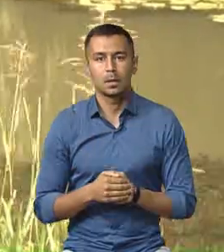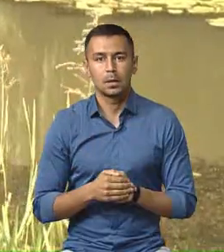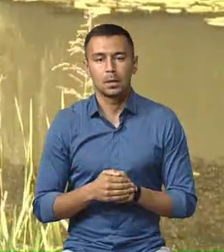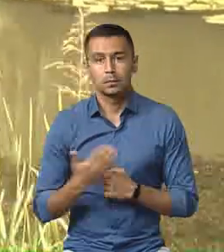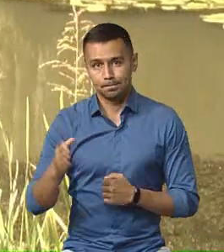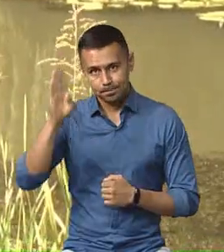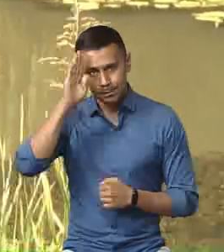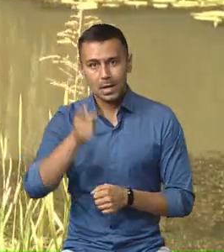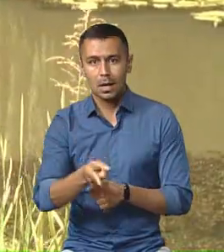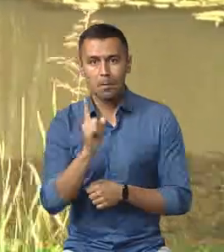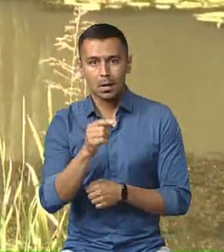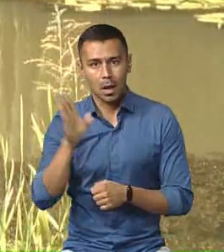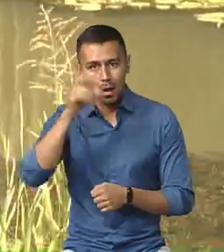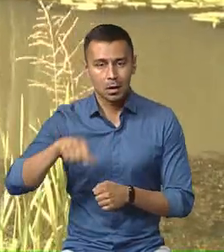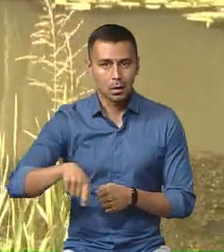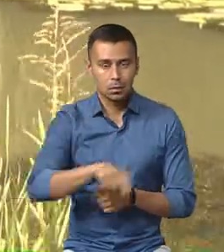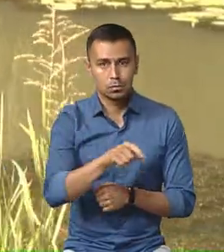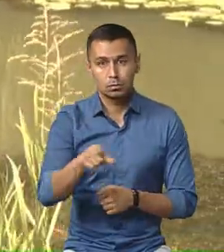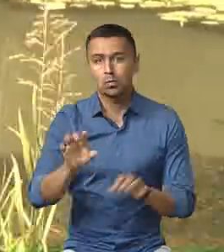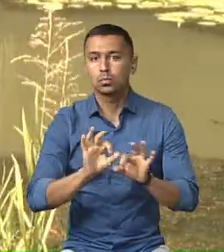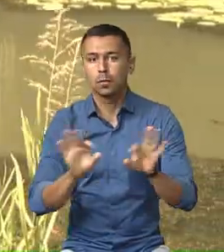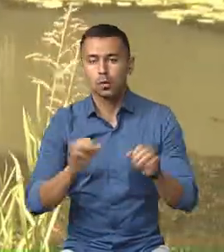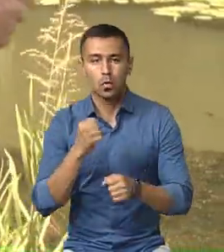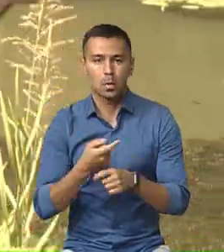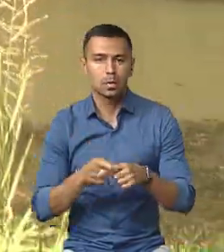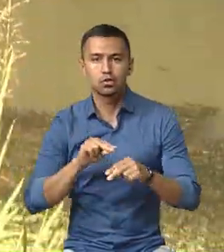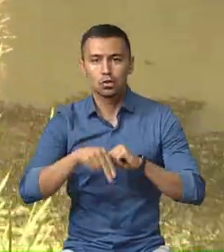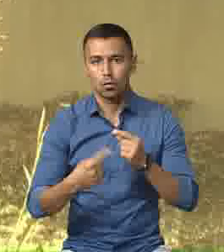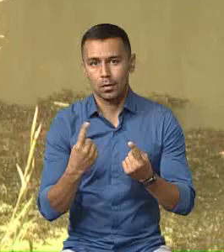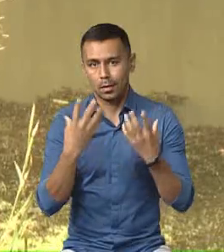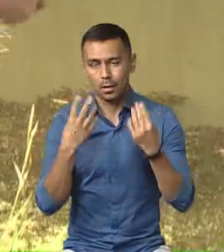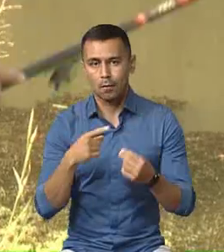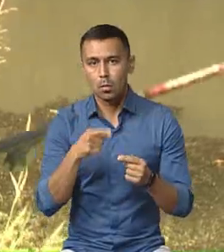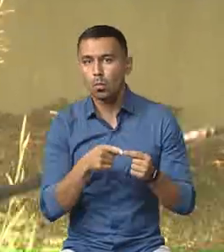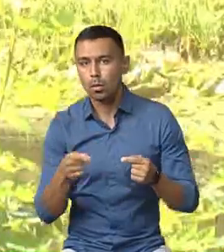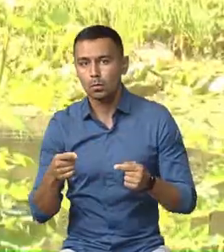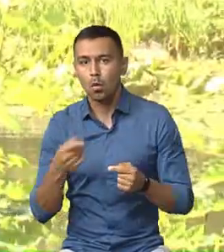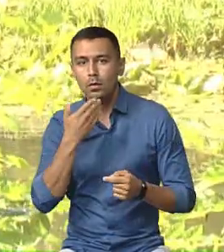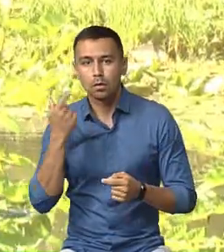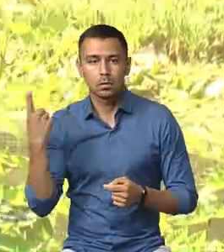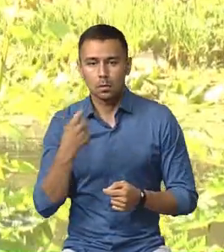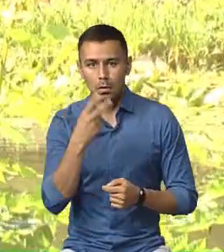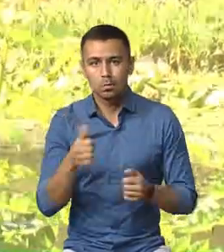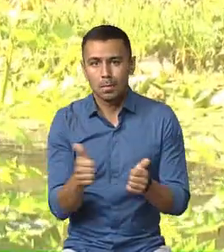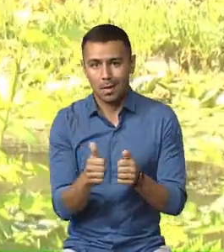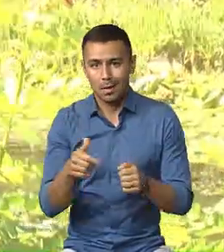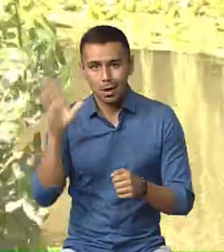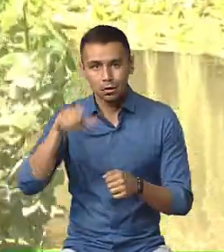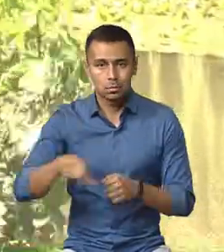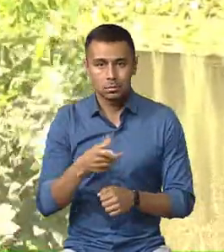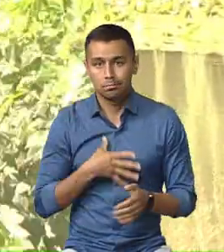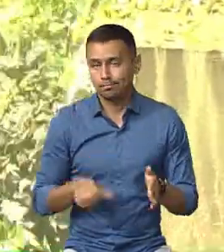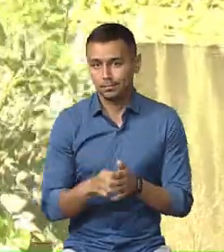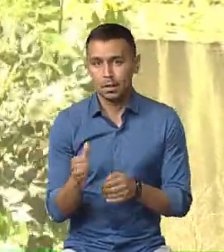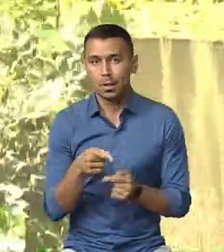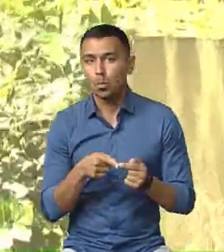Василь Панчук рибалить на річці Плоскій. Чоловік розповідає, робить це через день. Каже, протягом останнього тижня бачив уздовж річки мертву рибу. На